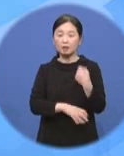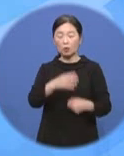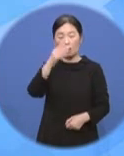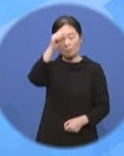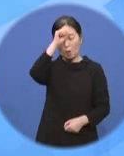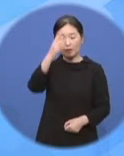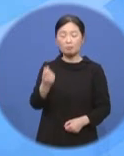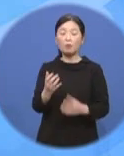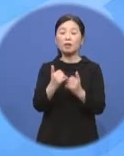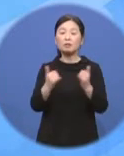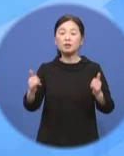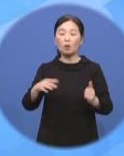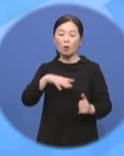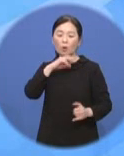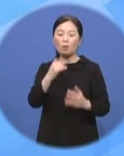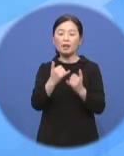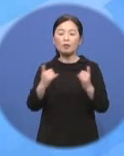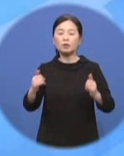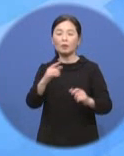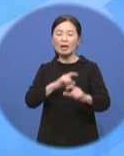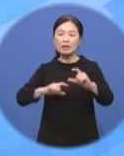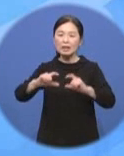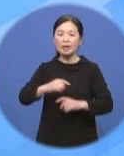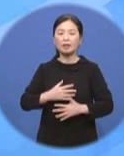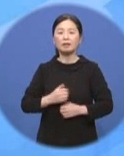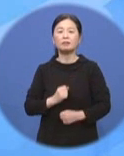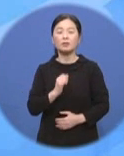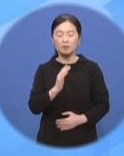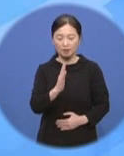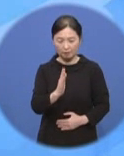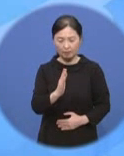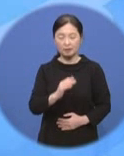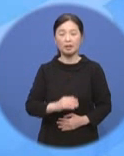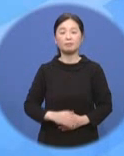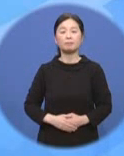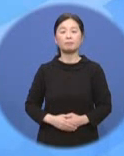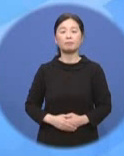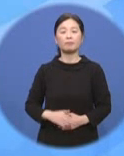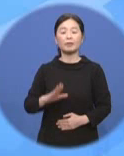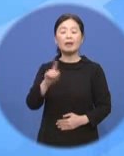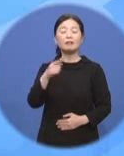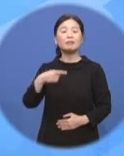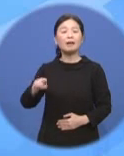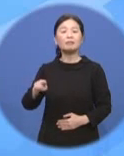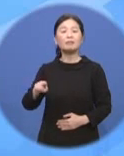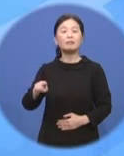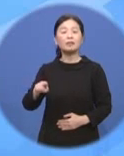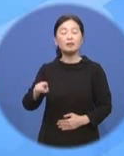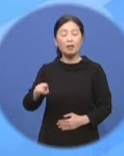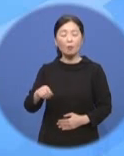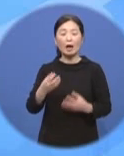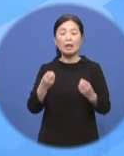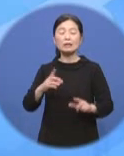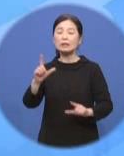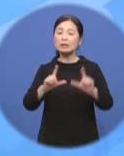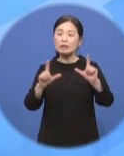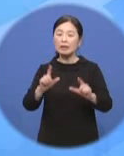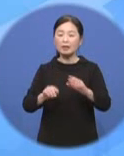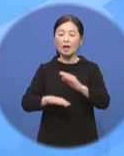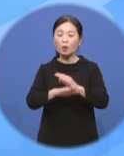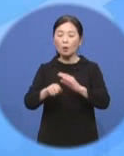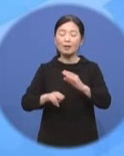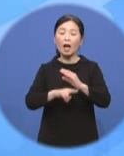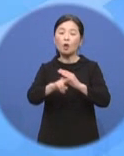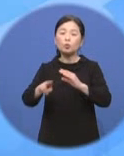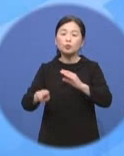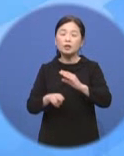の方は、より一層注意してください。県では、新型コロナウイルス感染症健康相